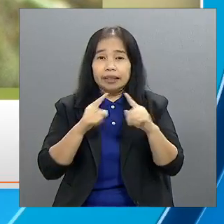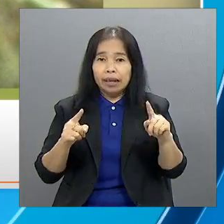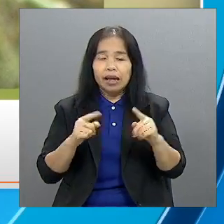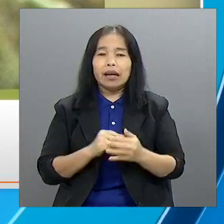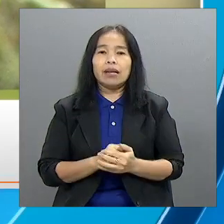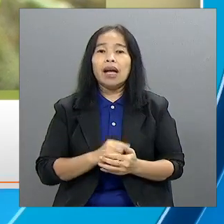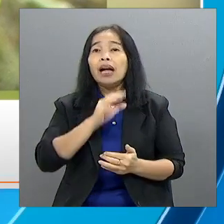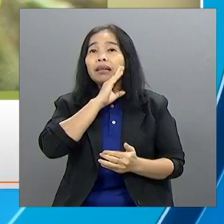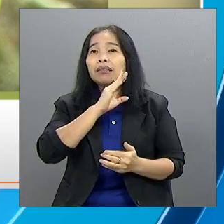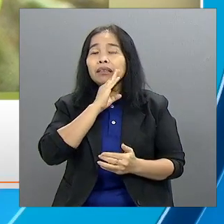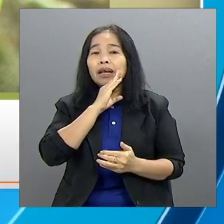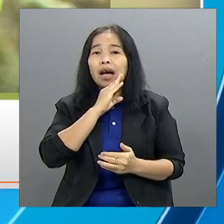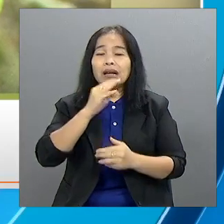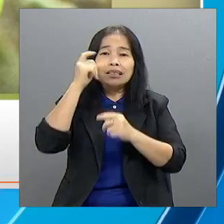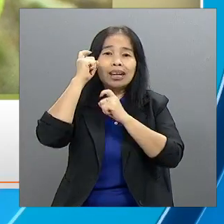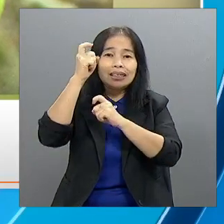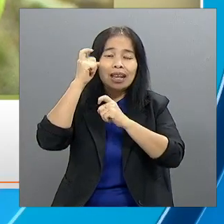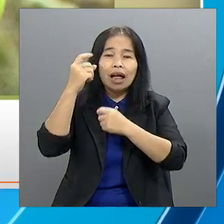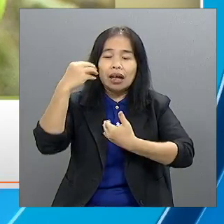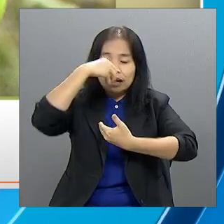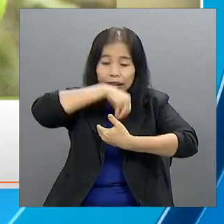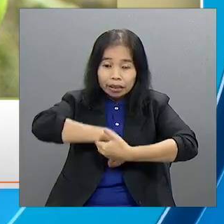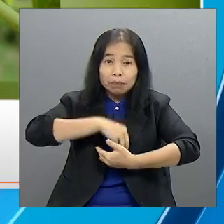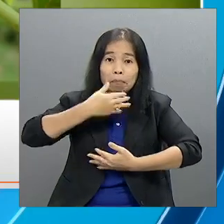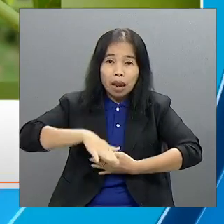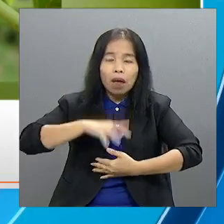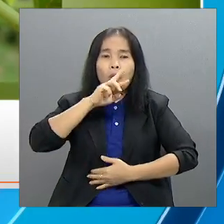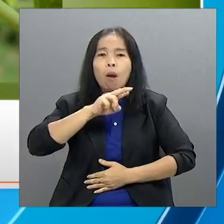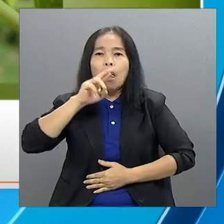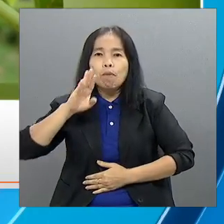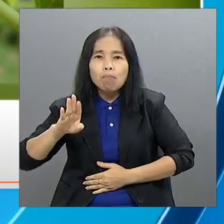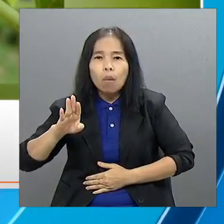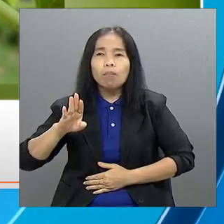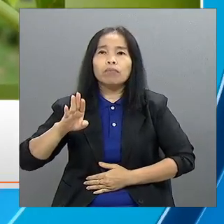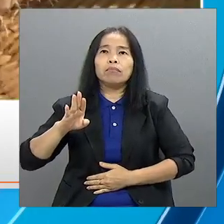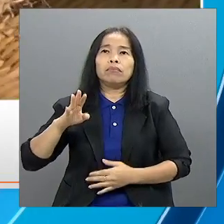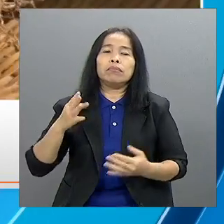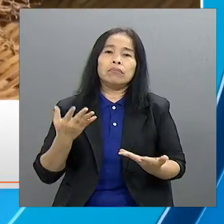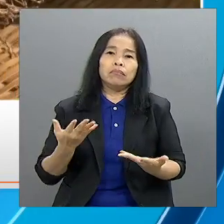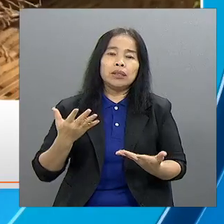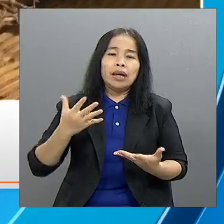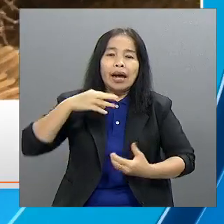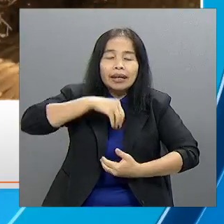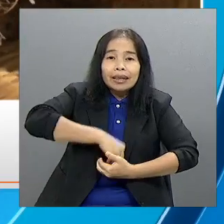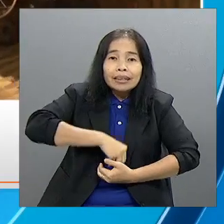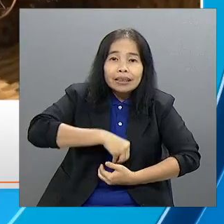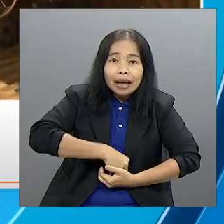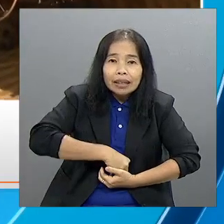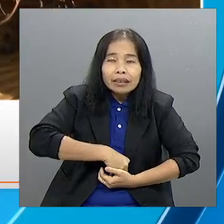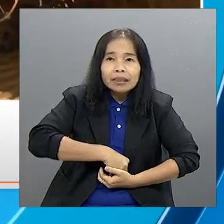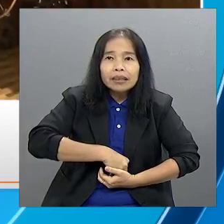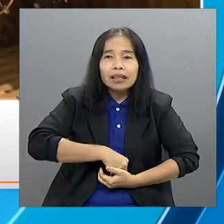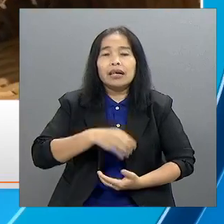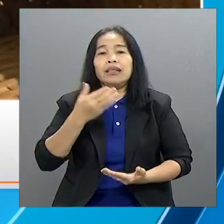มันไปออกฤทธิ์ที่เซลล์ประสาทแล้วในหลายอย่างอย่างเช่นกลอยดิบเนี้ยนะฮะมีออกฤทธิ์ต่อระบบประสาทสัม